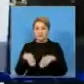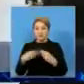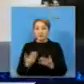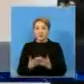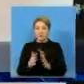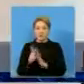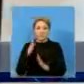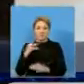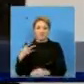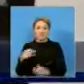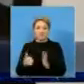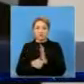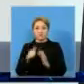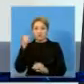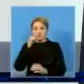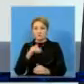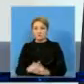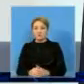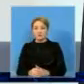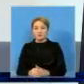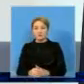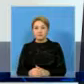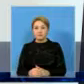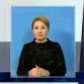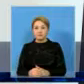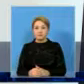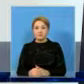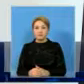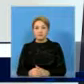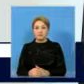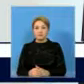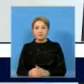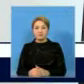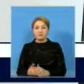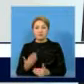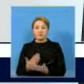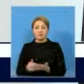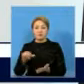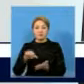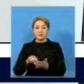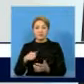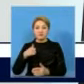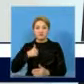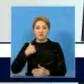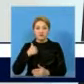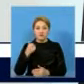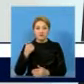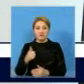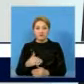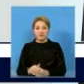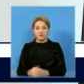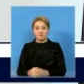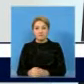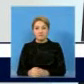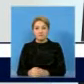очередникам 2006 года. К примеру, по категории участники Великой Отечественной войны,